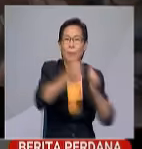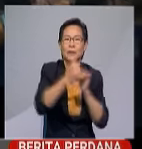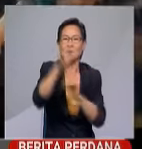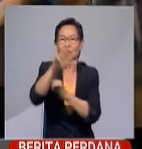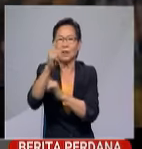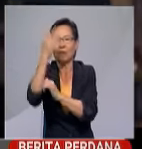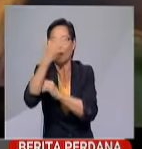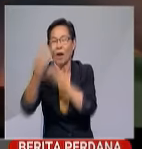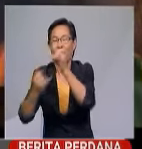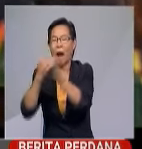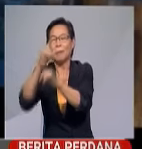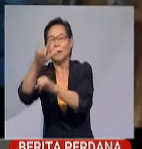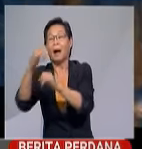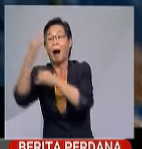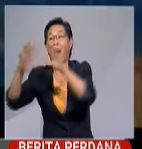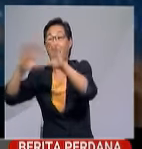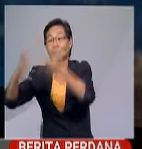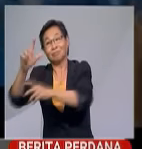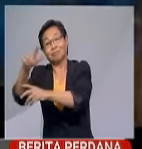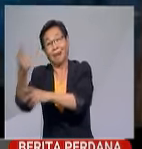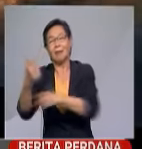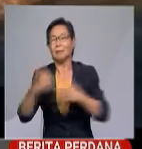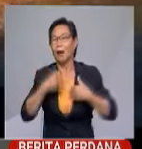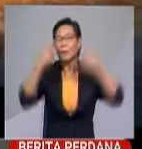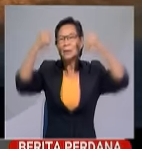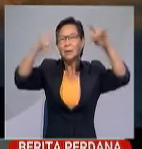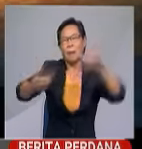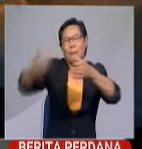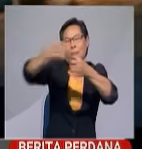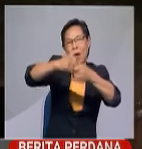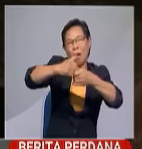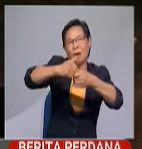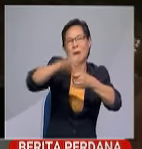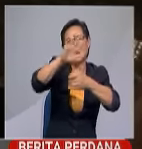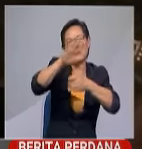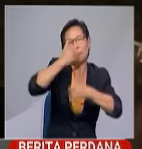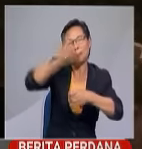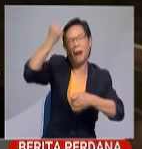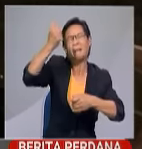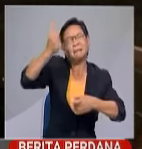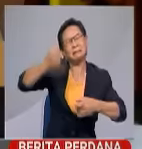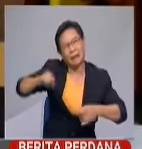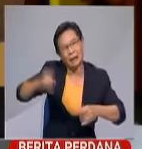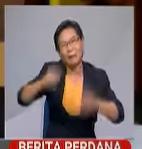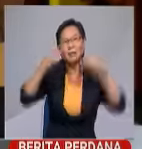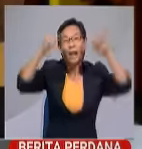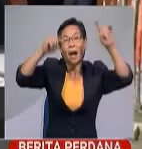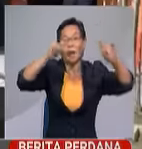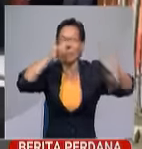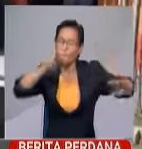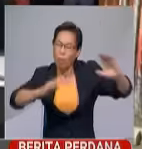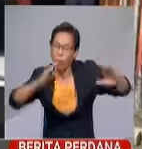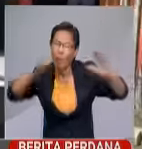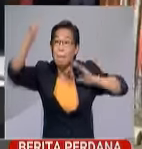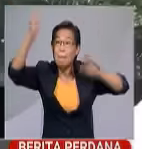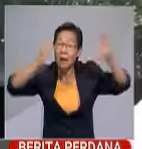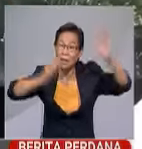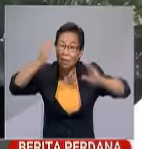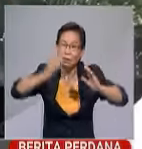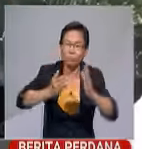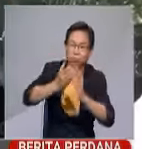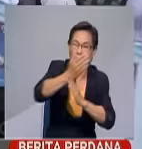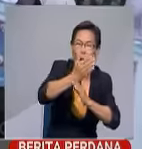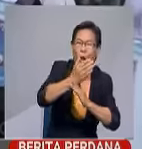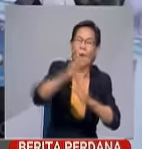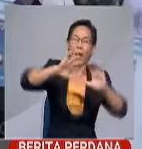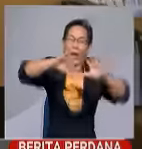animasi antarabangsa yang lain. Walaupun tidak berjaya memasuki peringkat 5 terbaik, kejayaan filem animasi tempatan menembusi